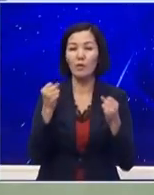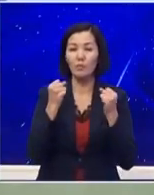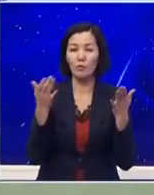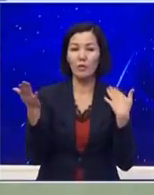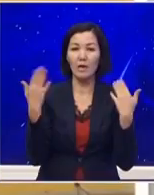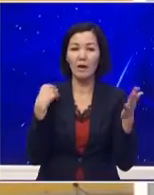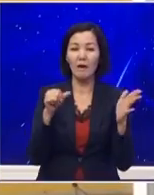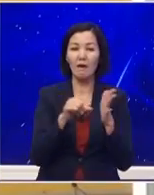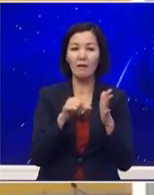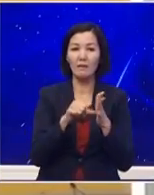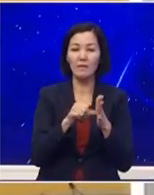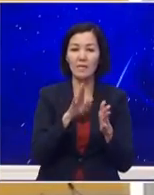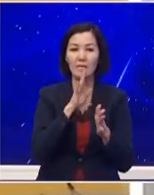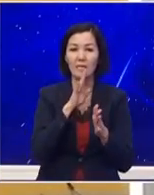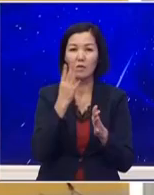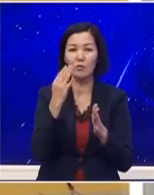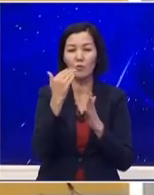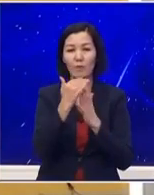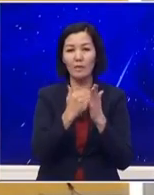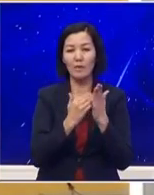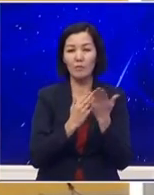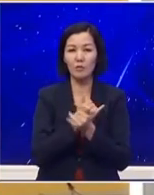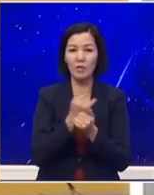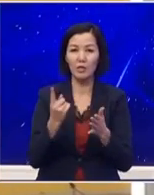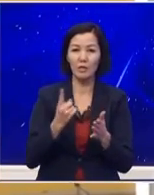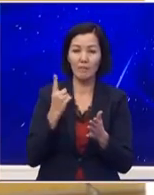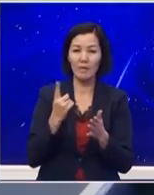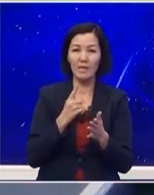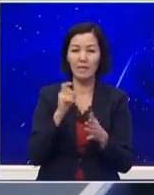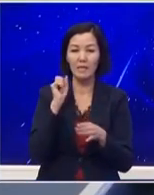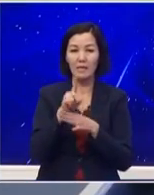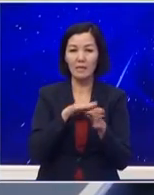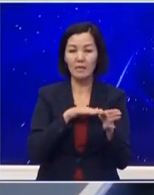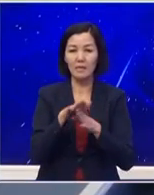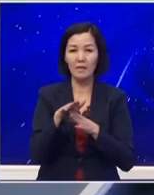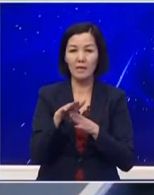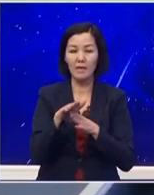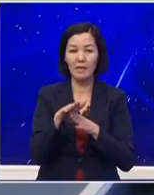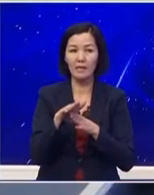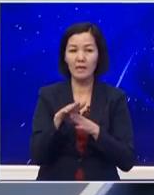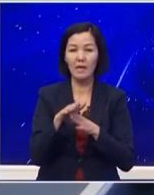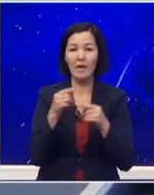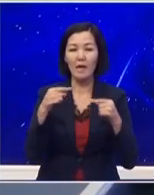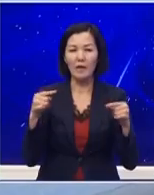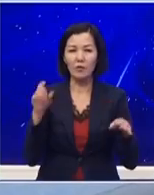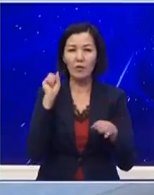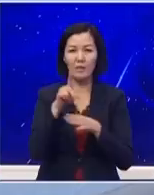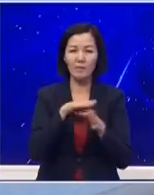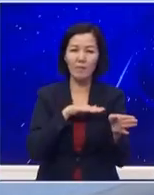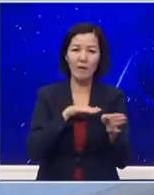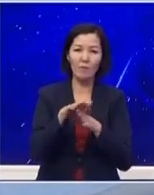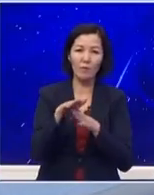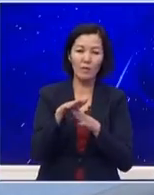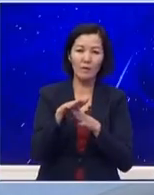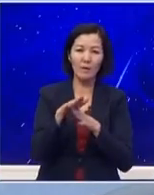балалар 6, қыздар 4 бағдарлама бойынша шеберлігін сынайды. Атап кетер болсақ, белтемір, ағашат, керме мен шеңбер және гимнастикалық